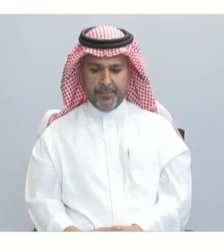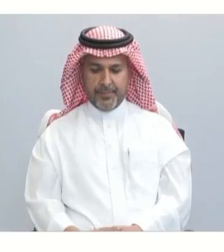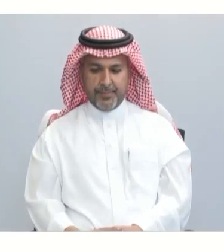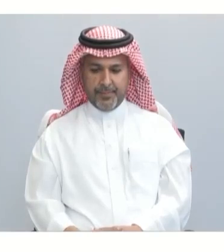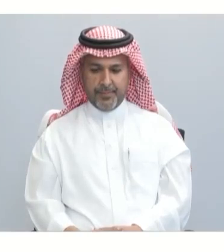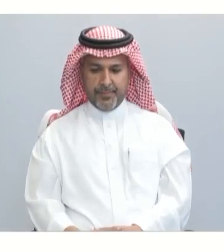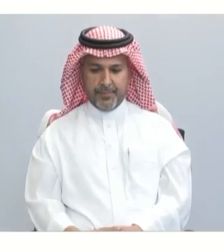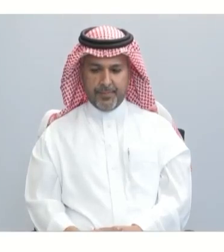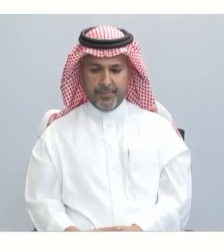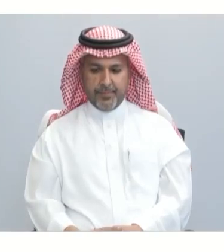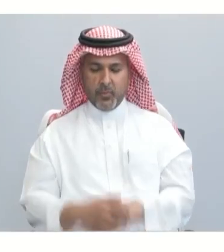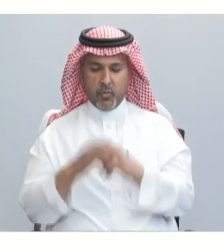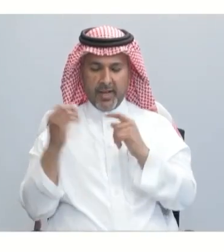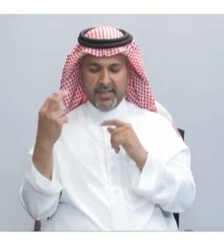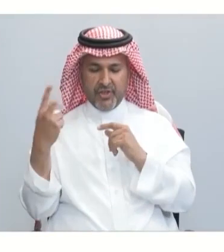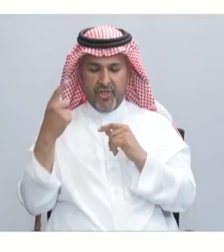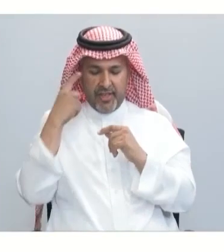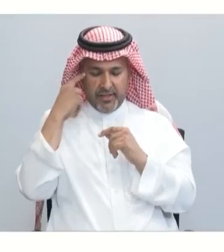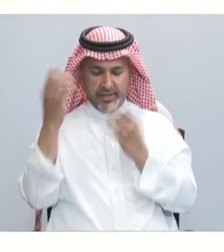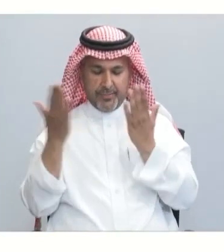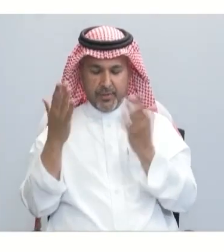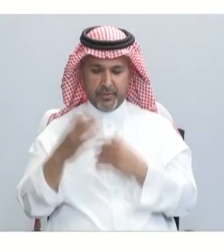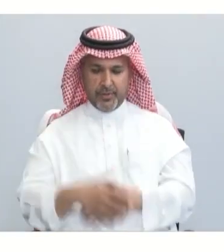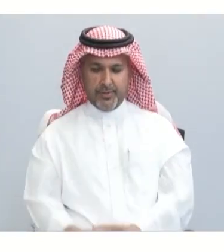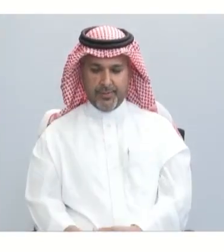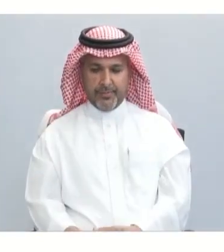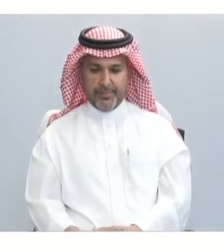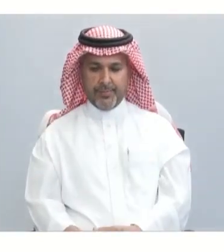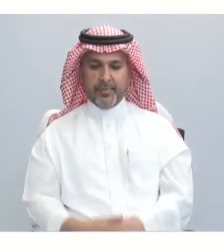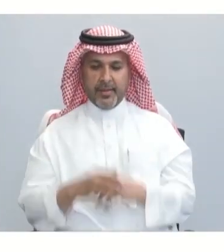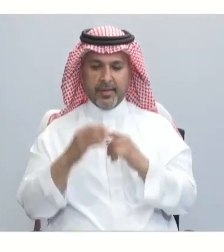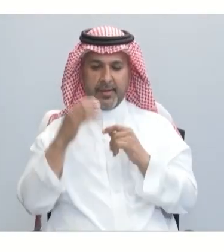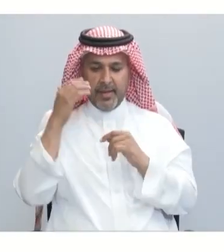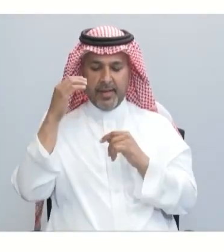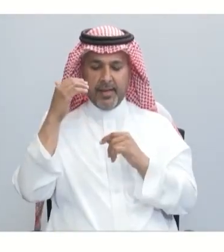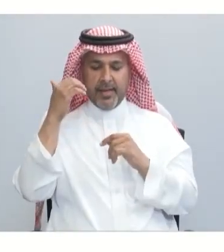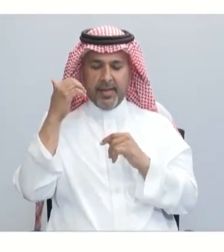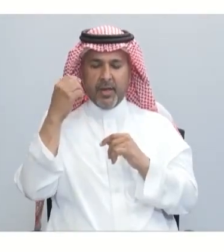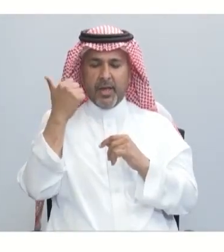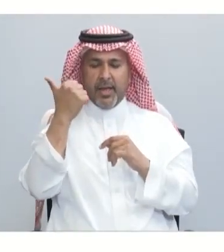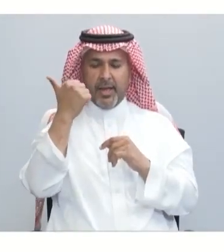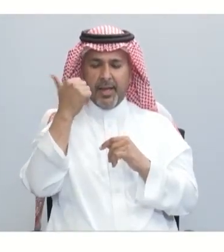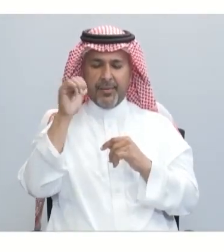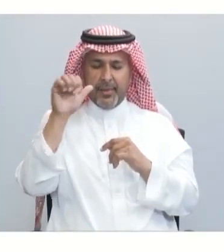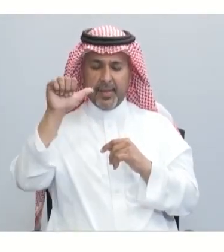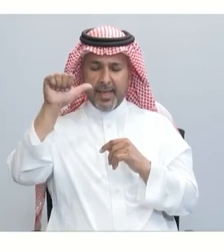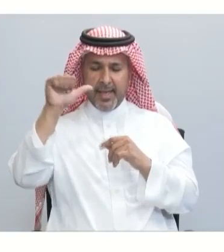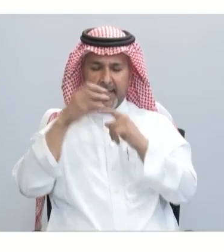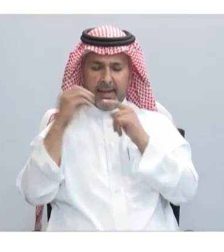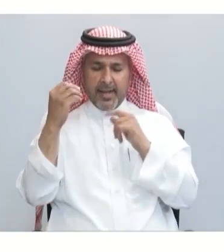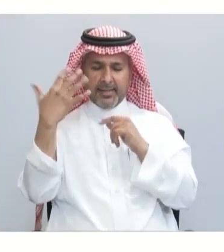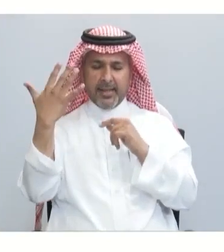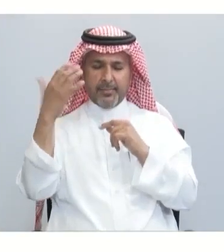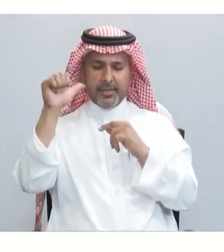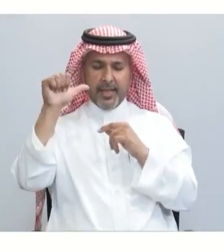المجاهيل وراح اطرح من هنا ايضا 12 هنا اي ناص 5 اي سالب 4 اي 12 نا 12 ص0